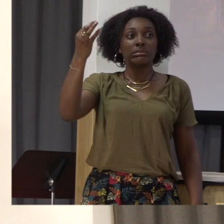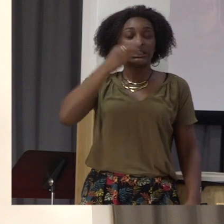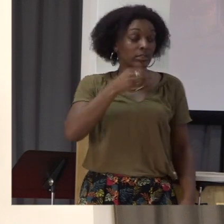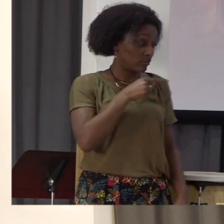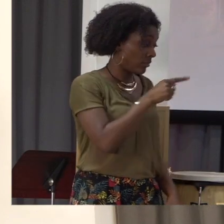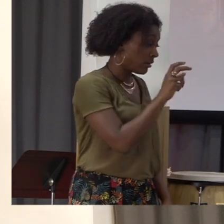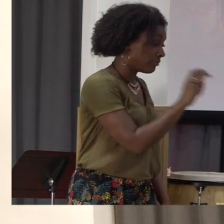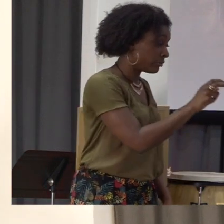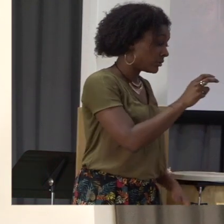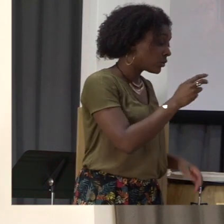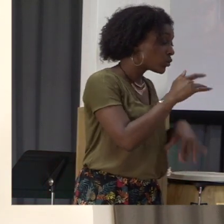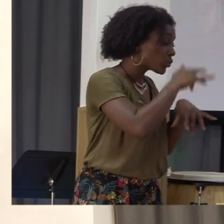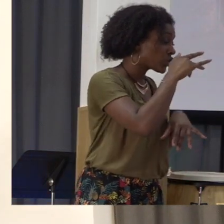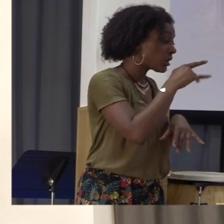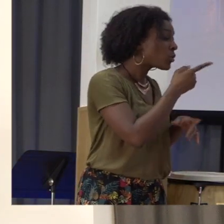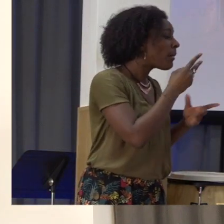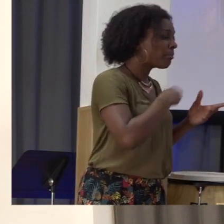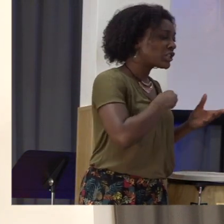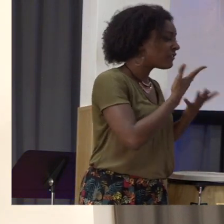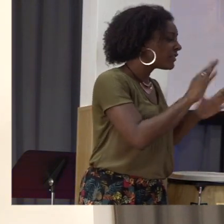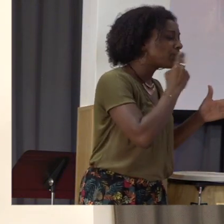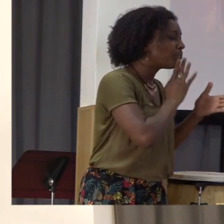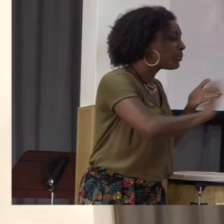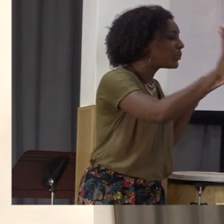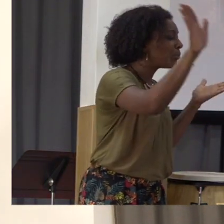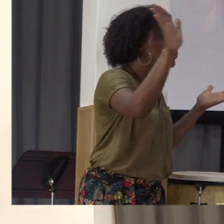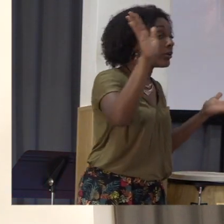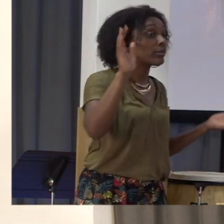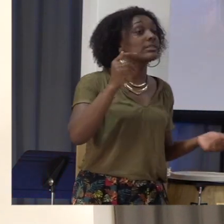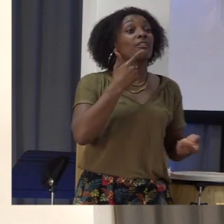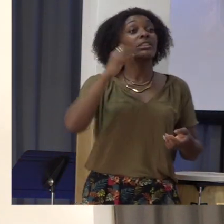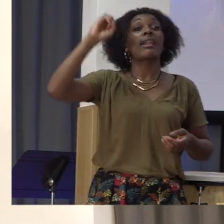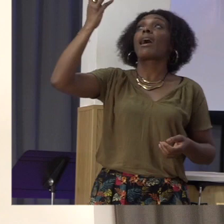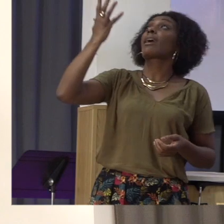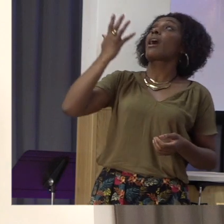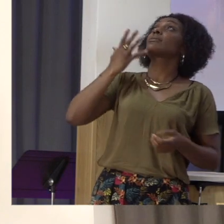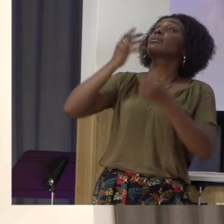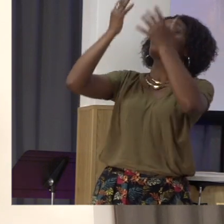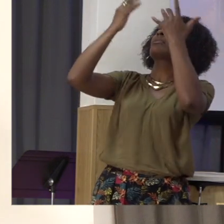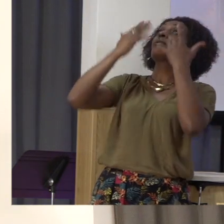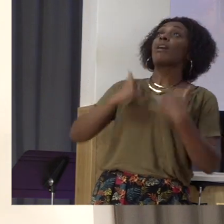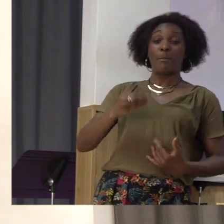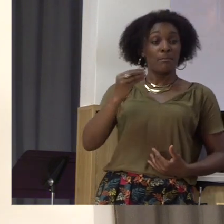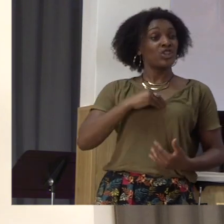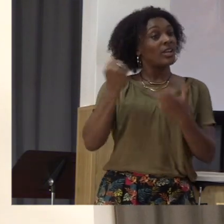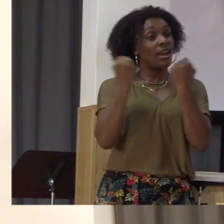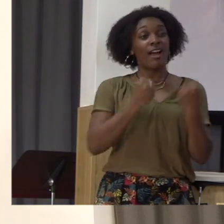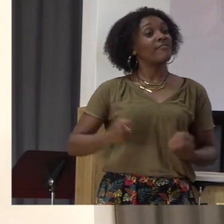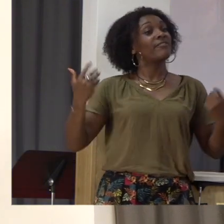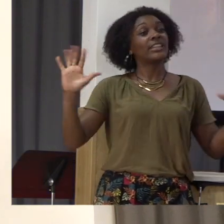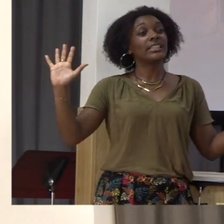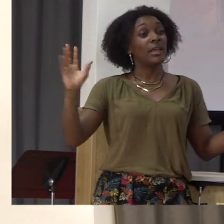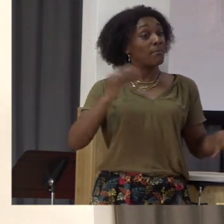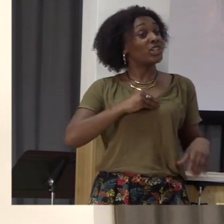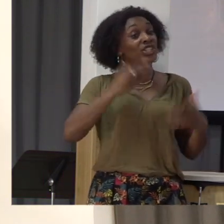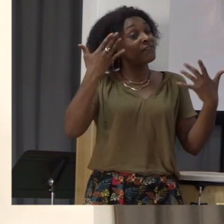ton iniquité est enlevée. Vous voyez la puissance de la grâce enlève notre passé, notre condamnation. Et ton péché est